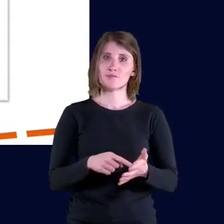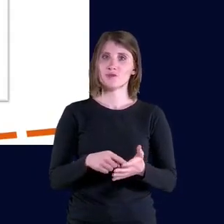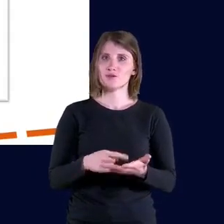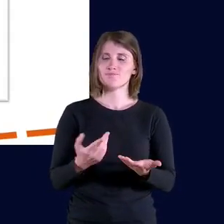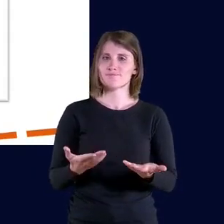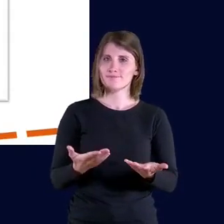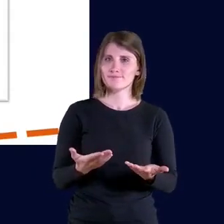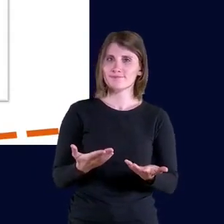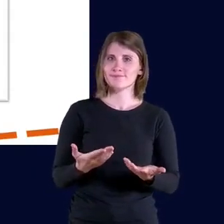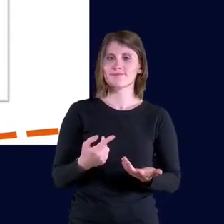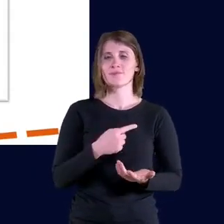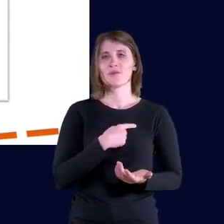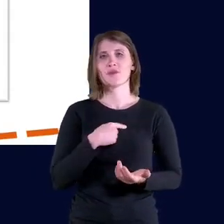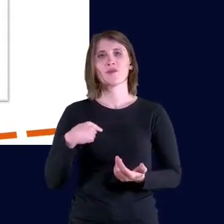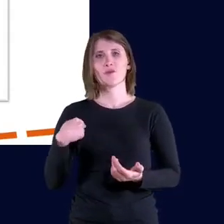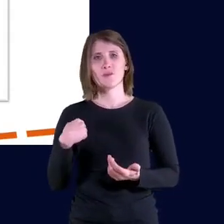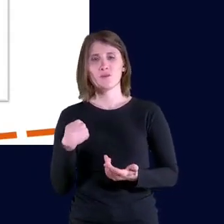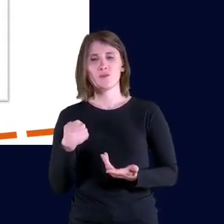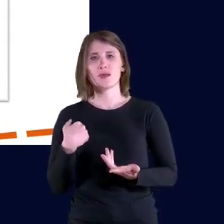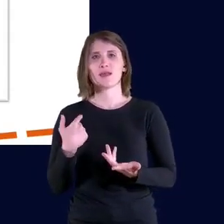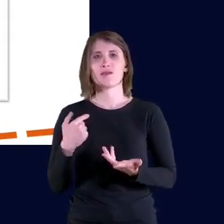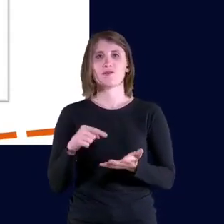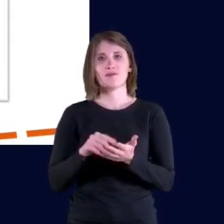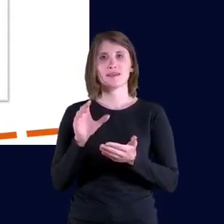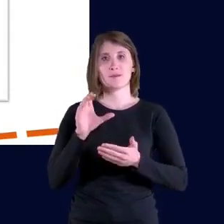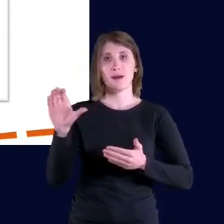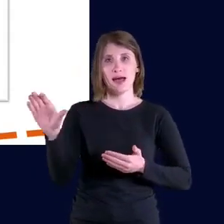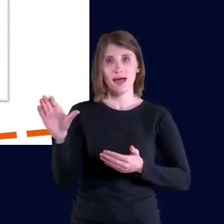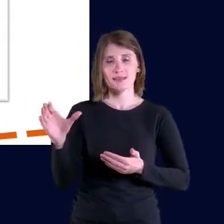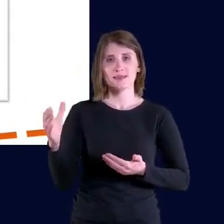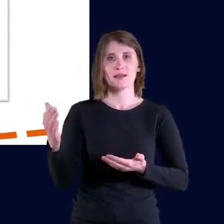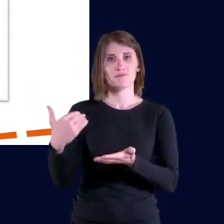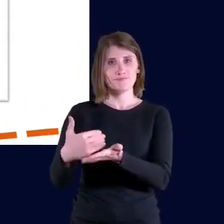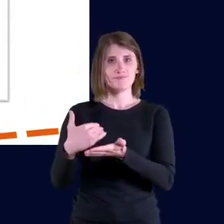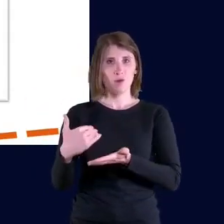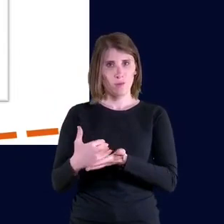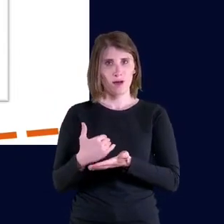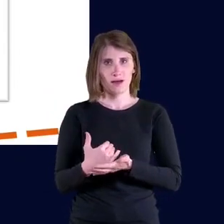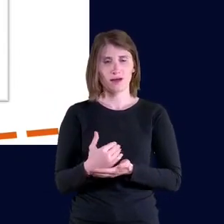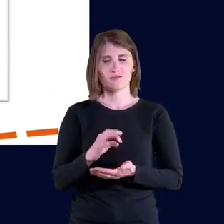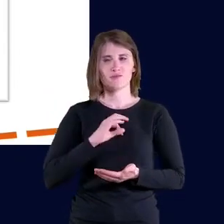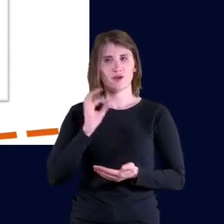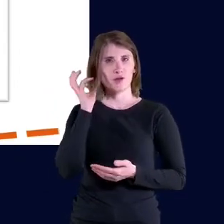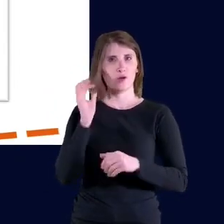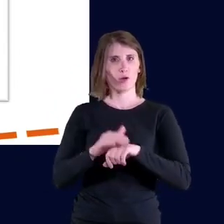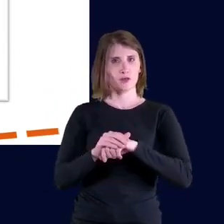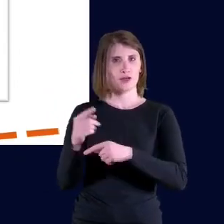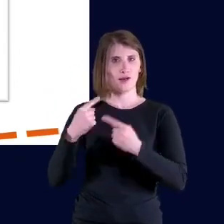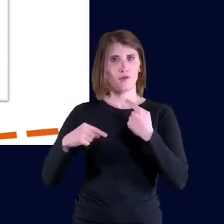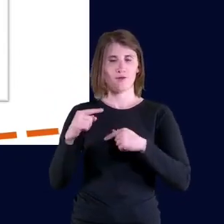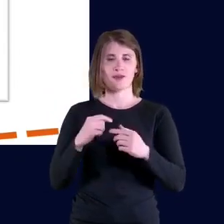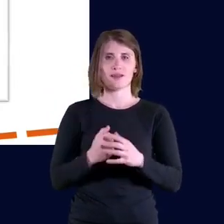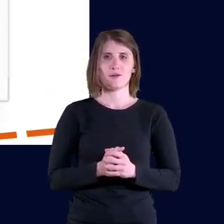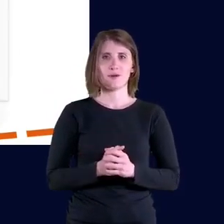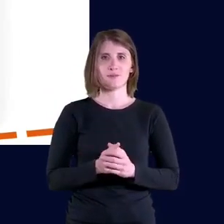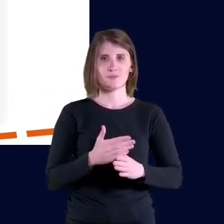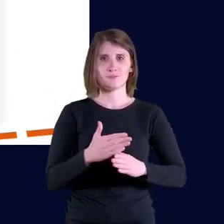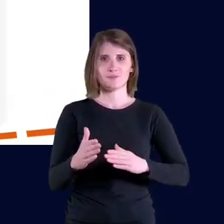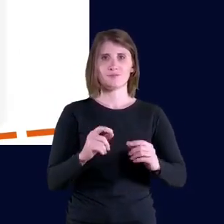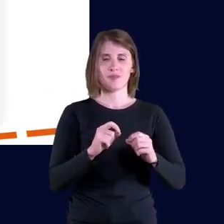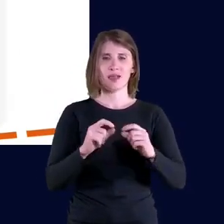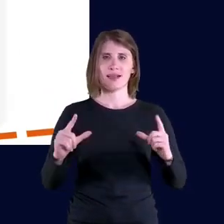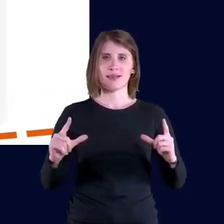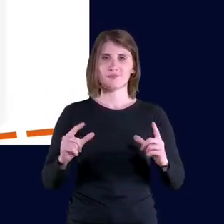przychodzi nam wszystko z pomocą baza wspomniana przez koleżankę Poproszę kolejny slajd